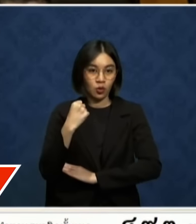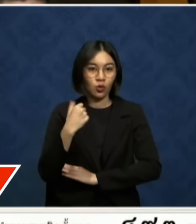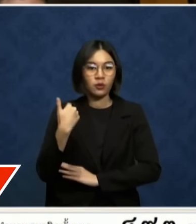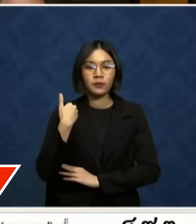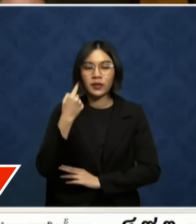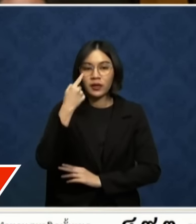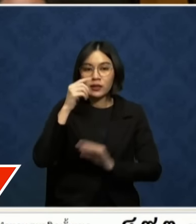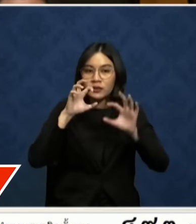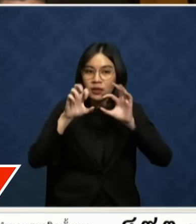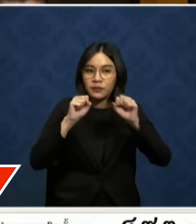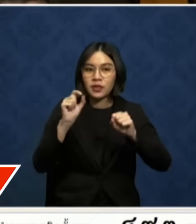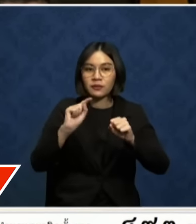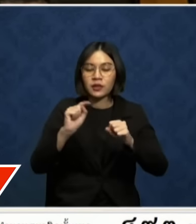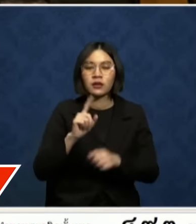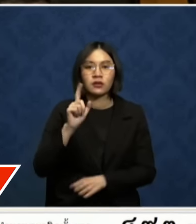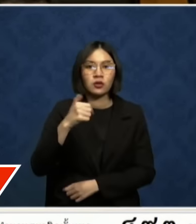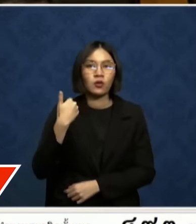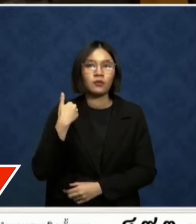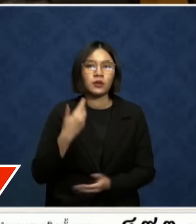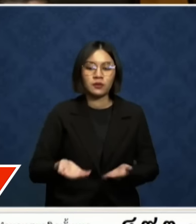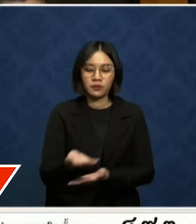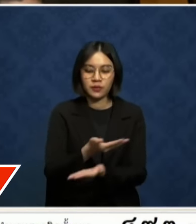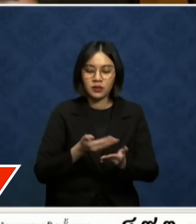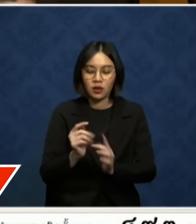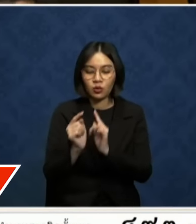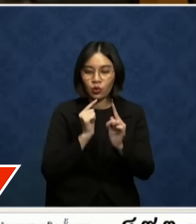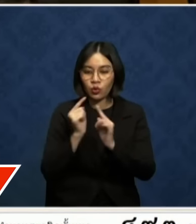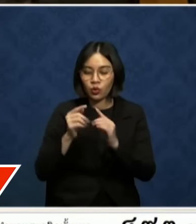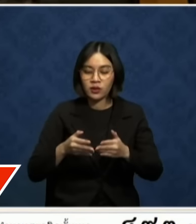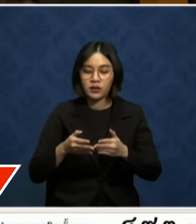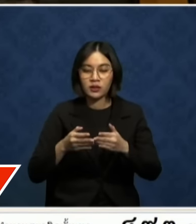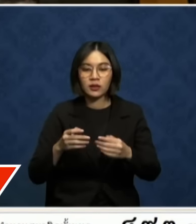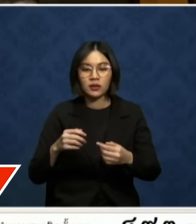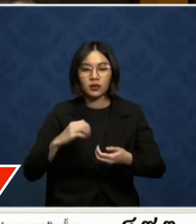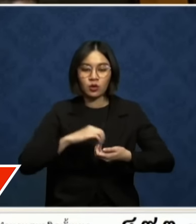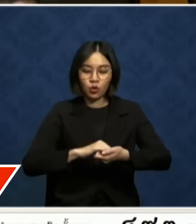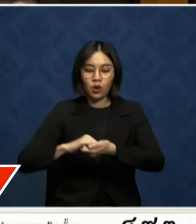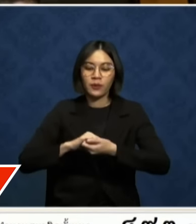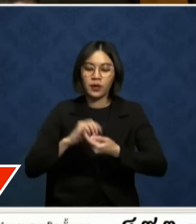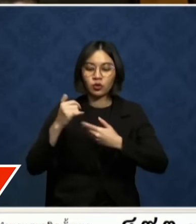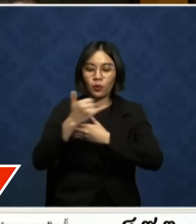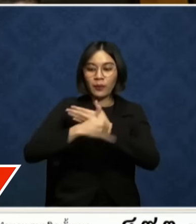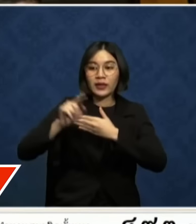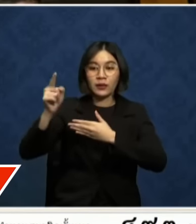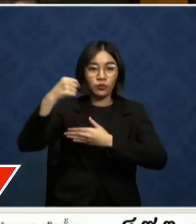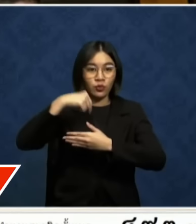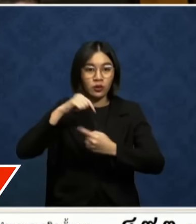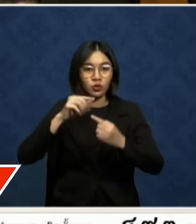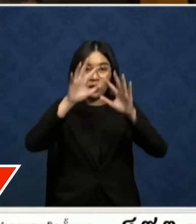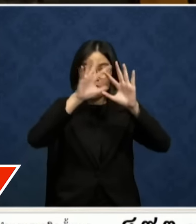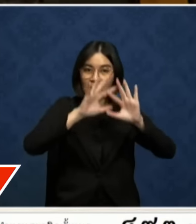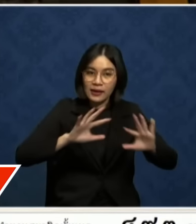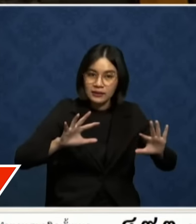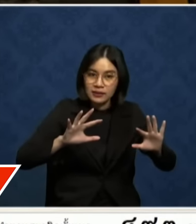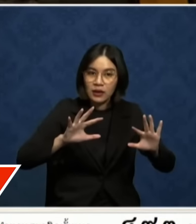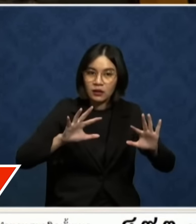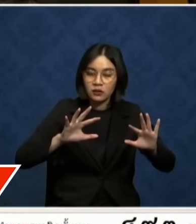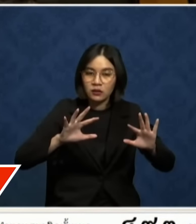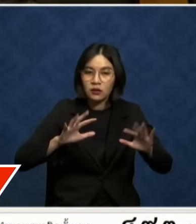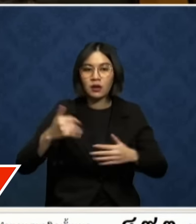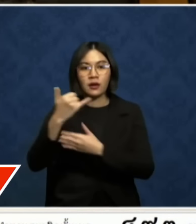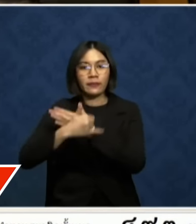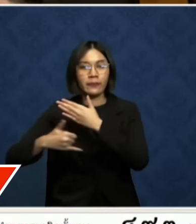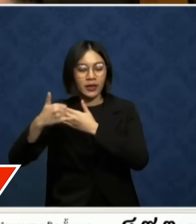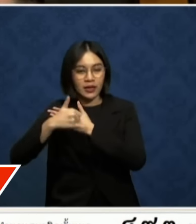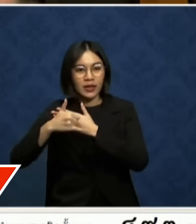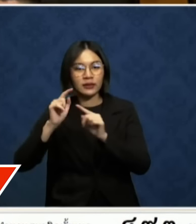ข้อสังเกตว่าควรจะมีการพิจารณาประสานงานจัดตั้งกลไกความร่วมมือระหว่างประเทศทั้งในระดับอาเซียนและระหว่างประเ